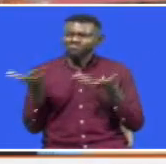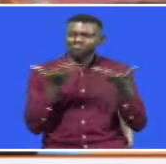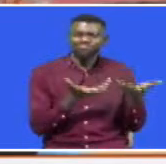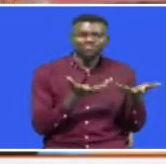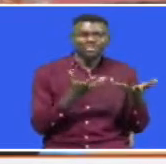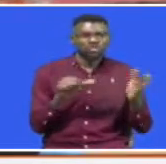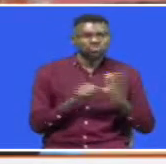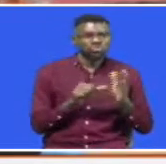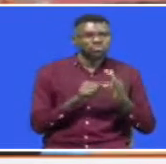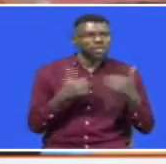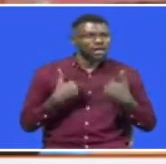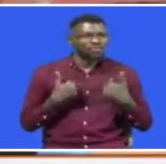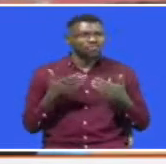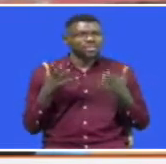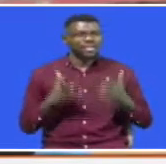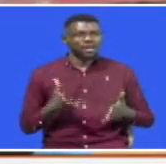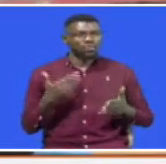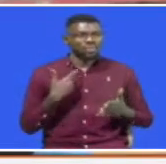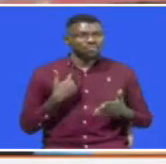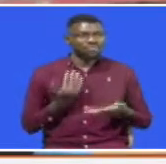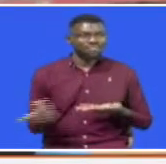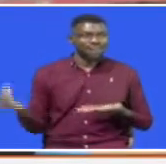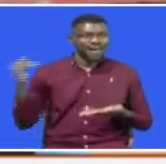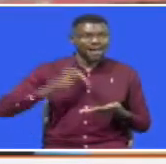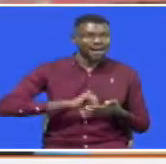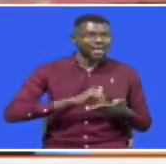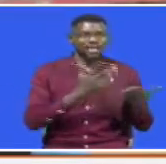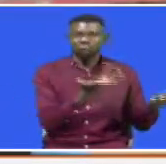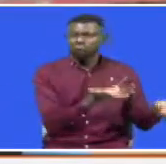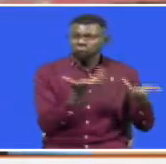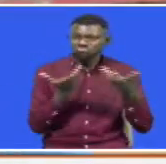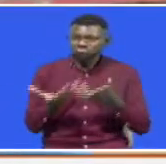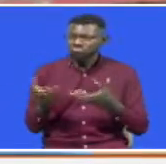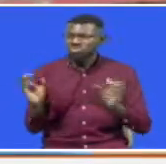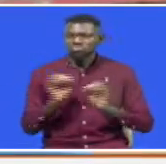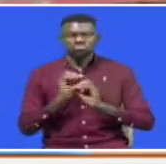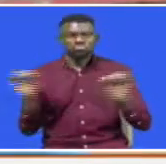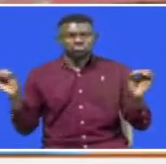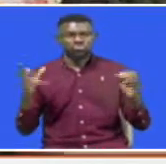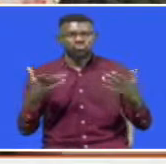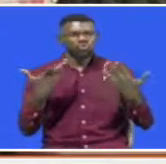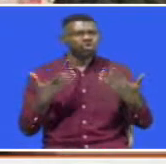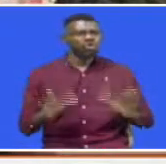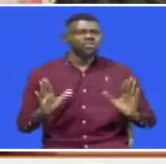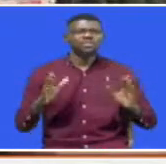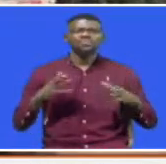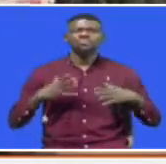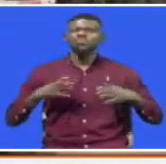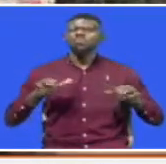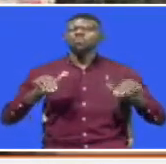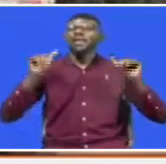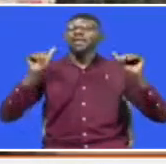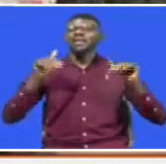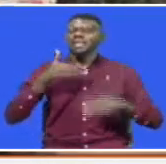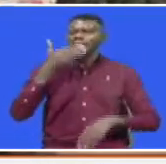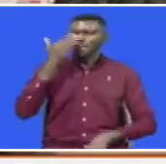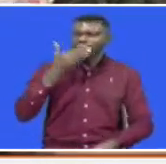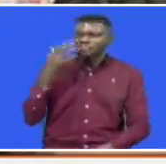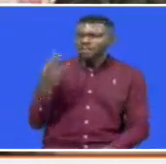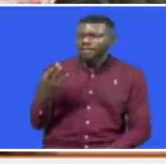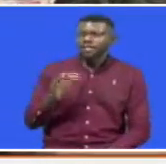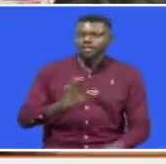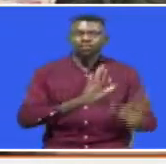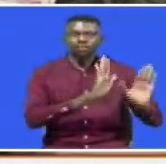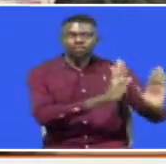hata nikirudi saa hizi siwezi pakia mahindi nilete huku. Kwa sababu adhabu niliyopata ni kubwa. Customer nakaa zaidi ya siku 3. Alafu naambiwa bwana